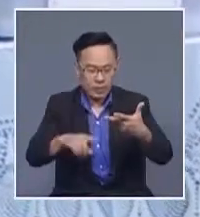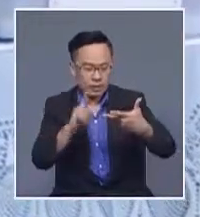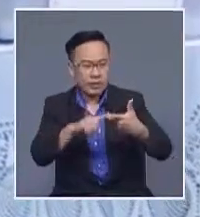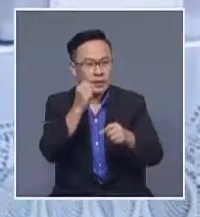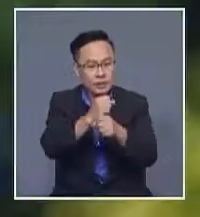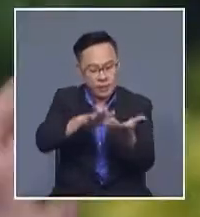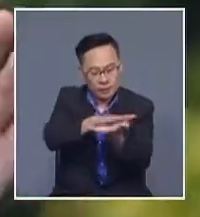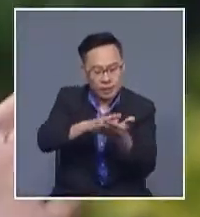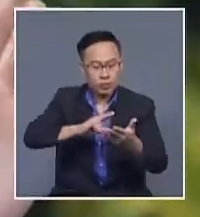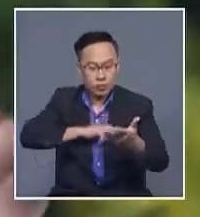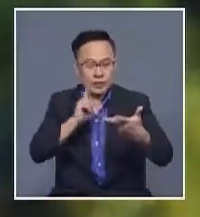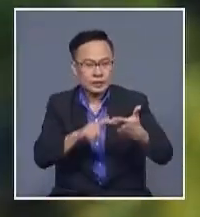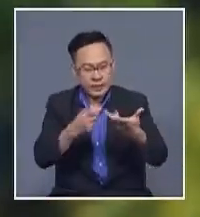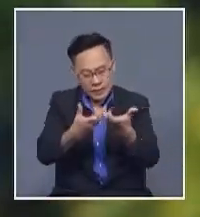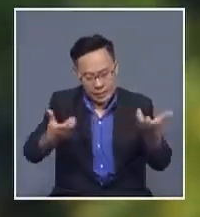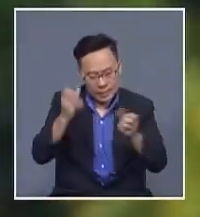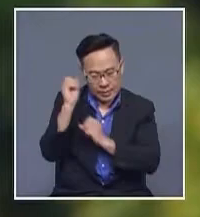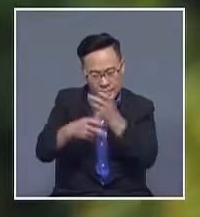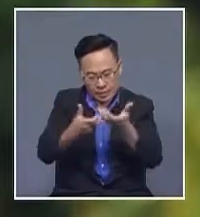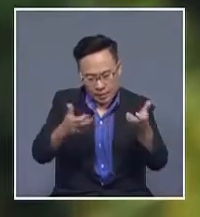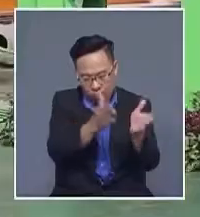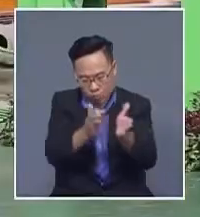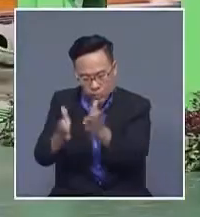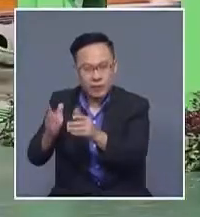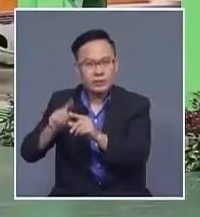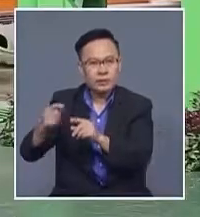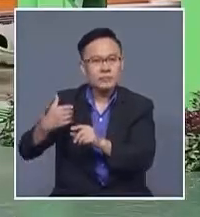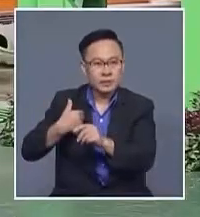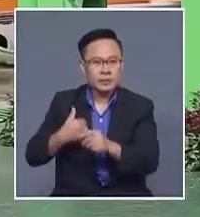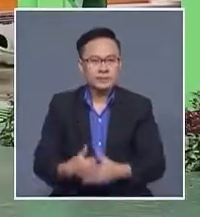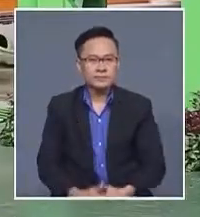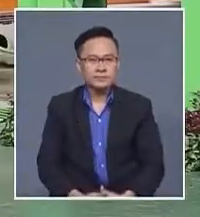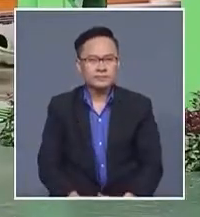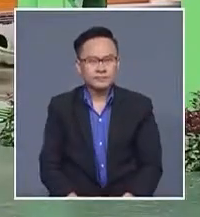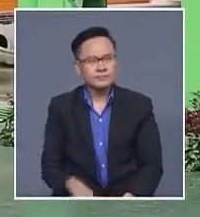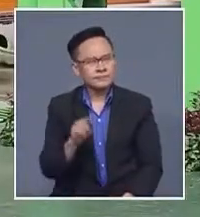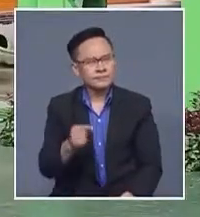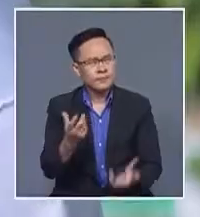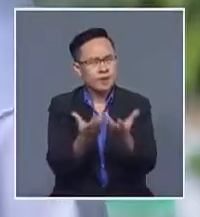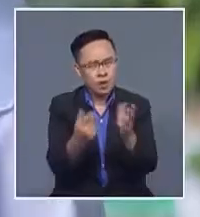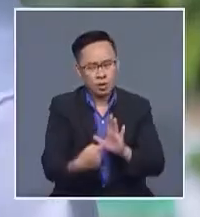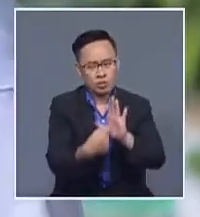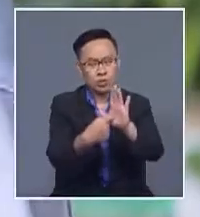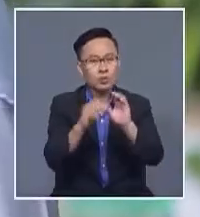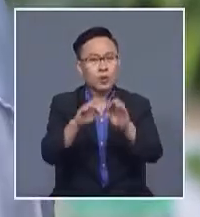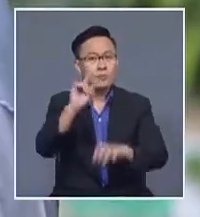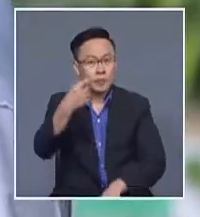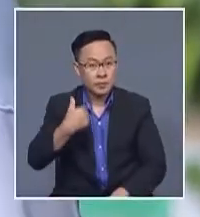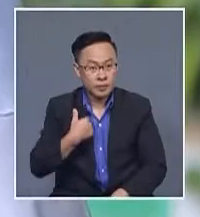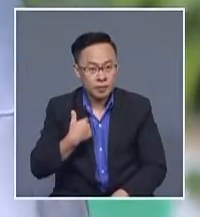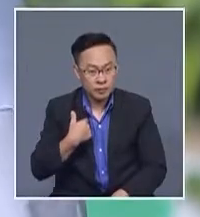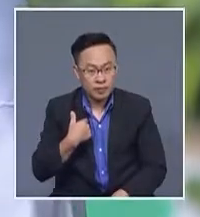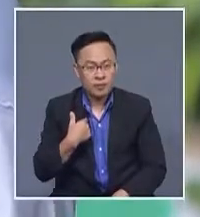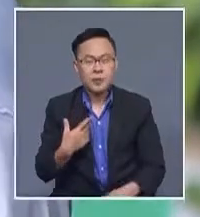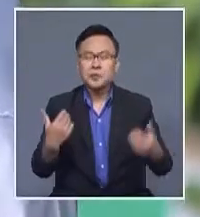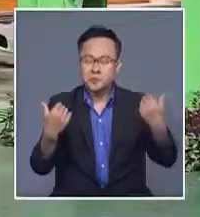3R ค่ะ นอกจากเป็นสื่อการเรียนรู้ที่เราพูดไปเมื่อกี้นี้แล้วยังมีสื่อการเรียนรู้แบบใหม่อีกไหมคะ มีค่ะเข้ากับยุค